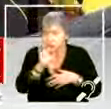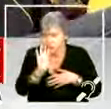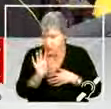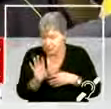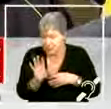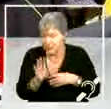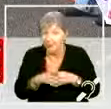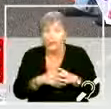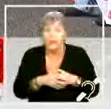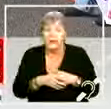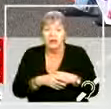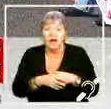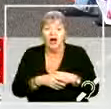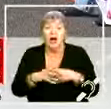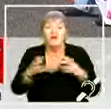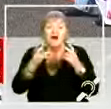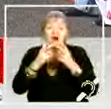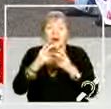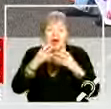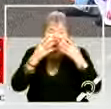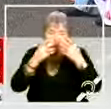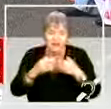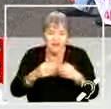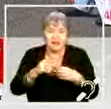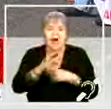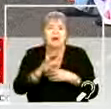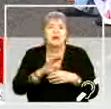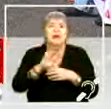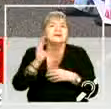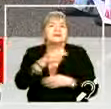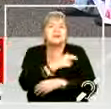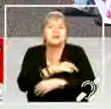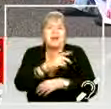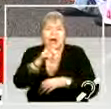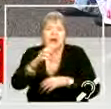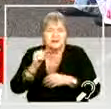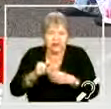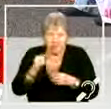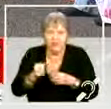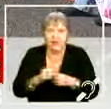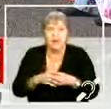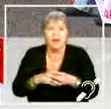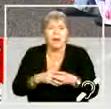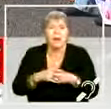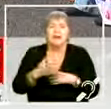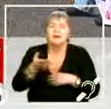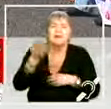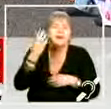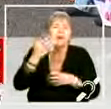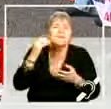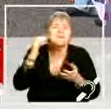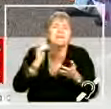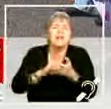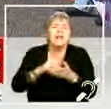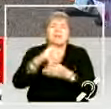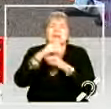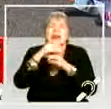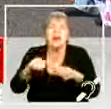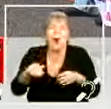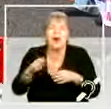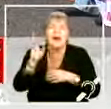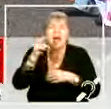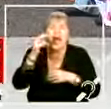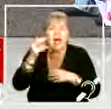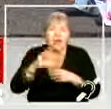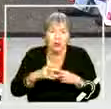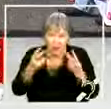multiple. Valoarea de inventare a acestor spitale cu bunuri este de multe mii de milioane de